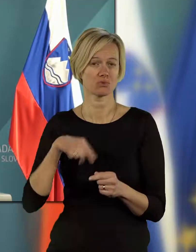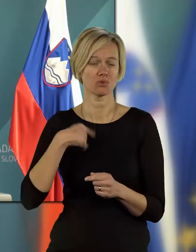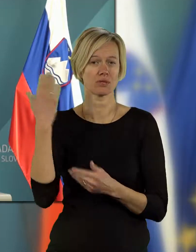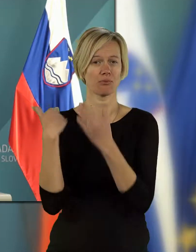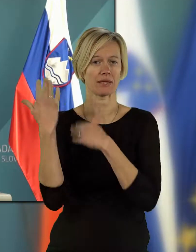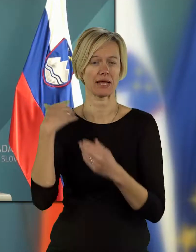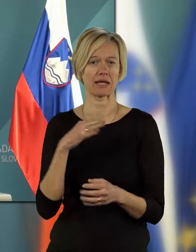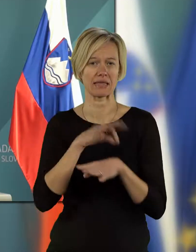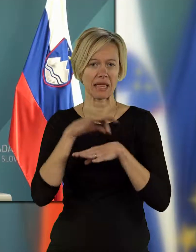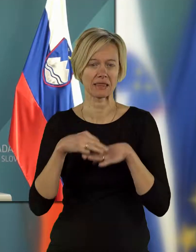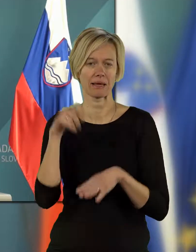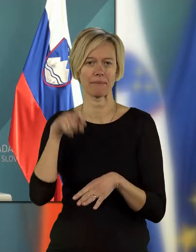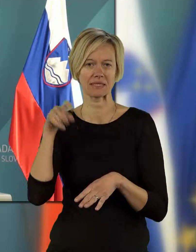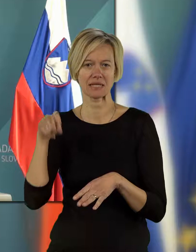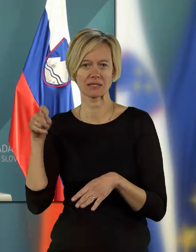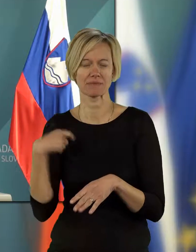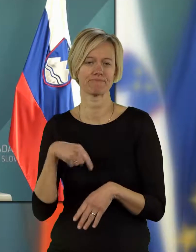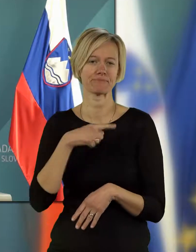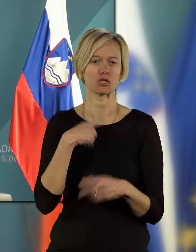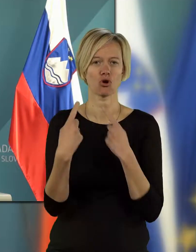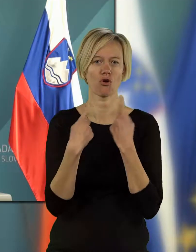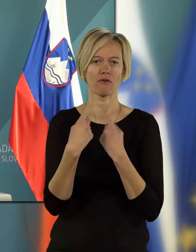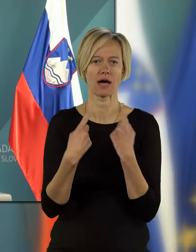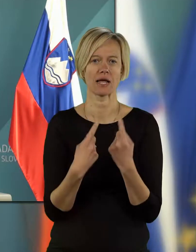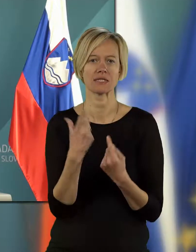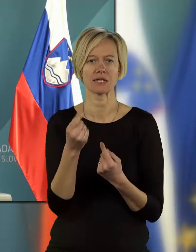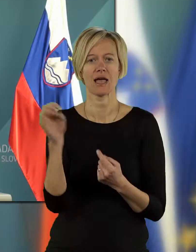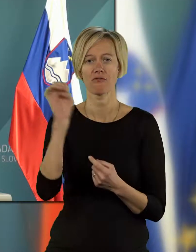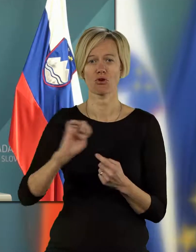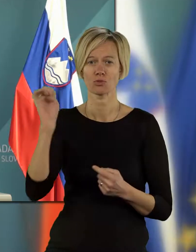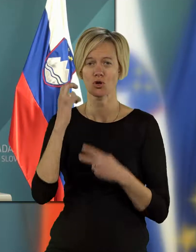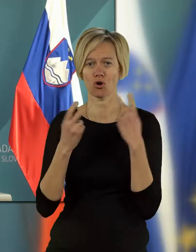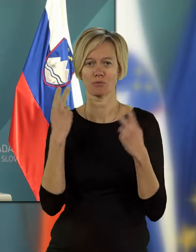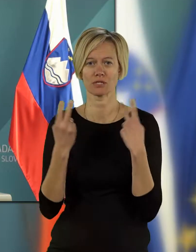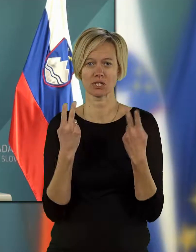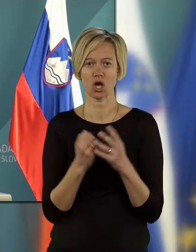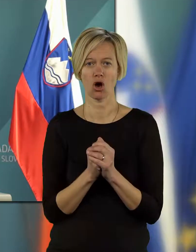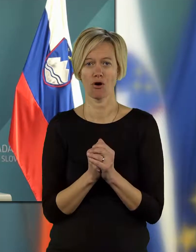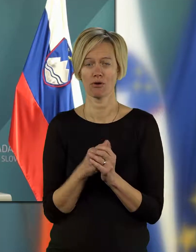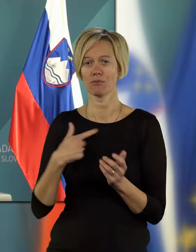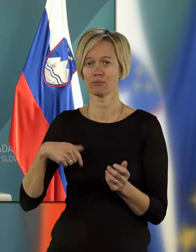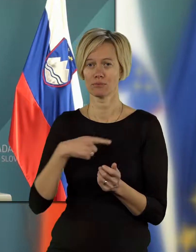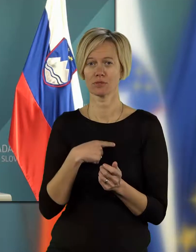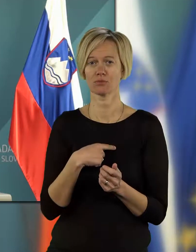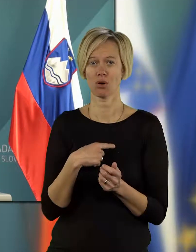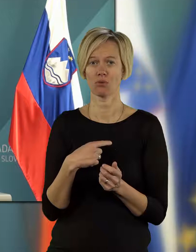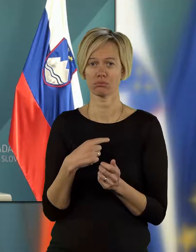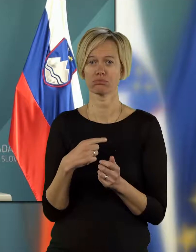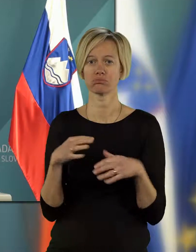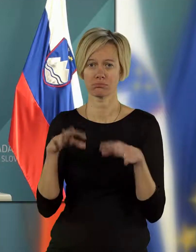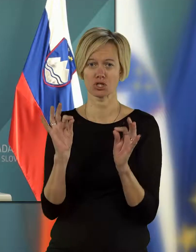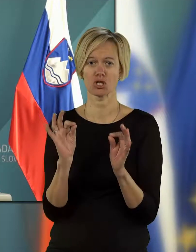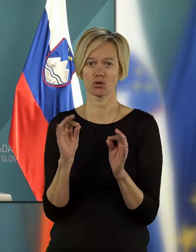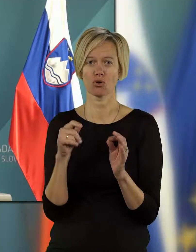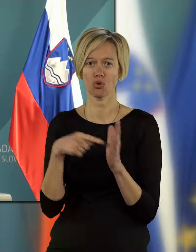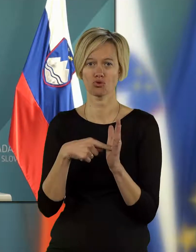v preteklih tednih in mesecih dogovarjali z Evropsko komisijo, smo prišli